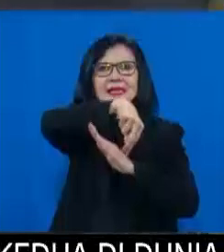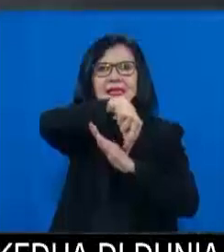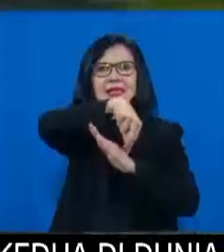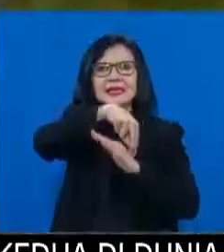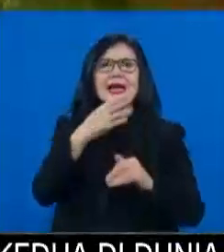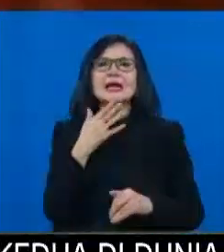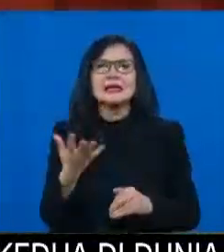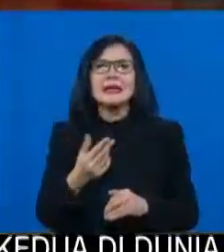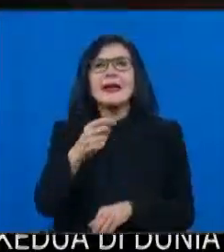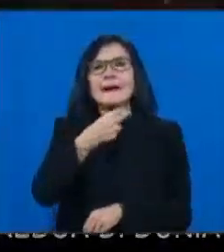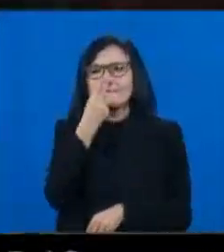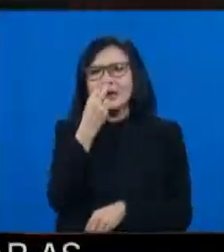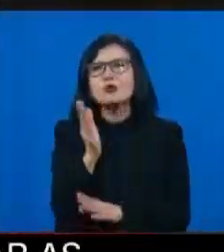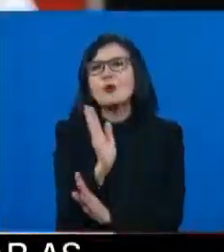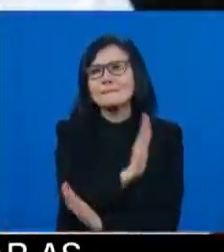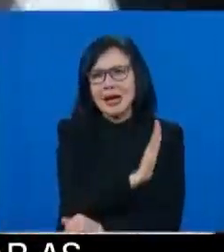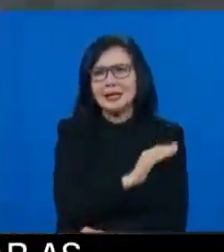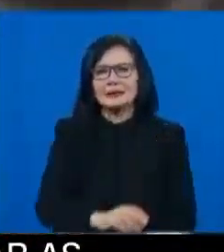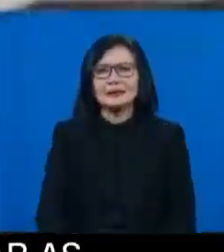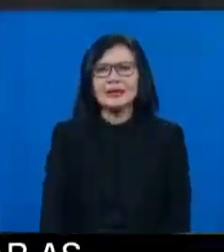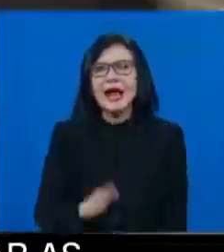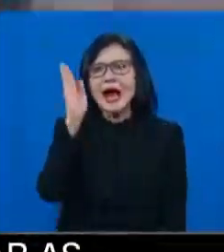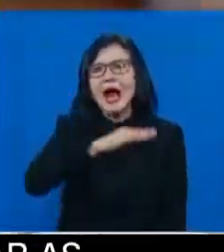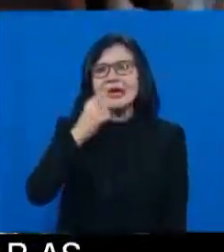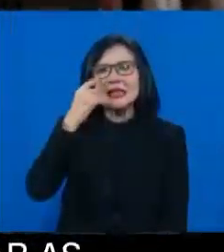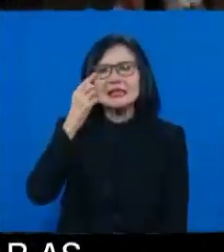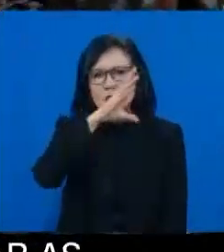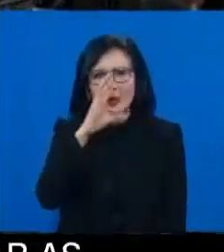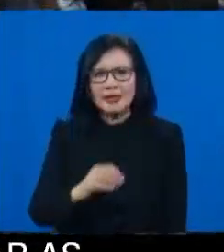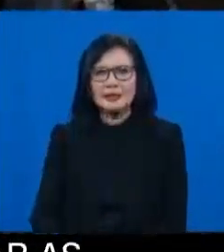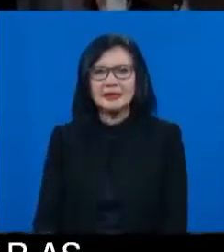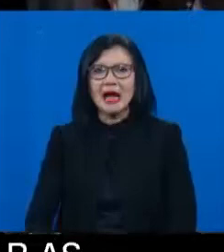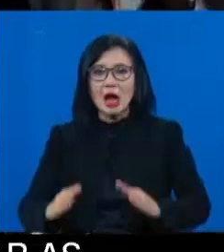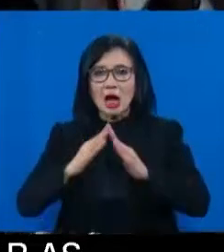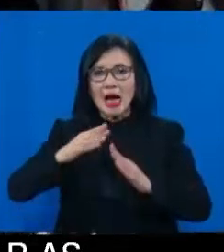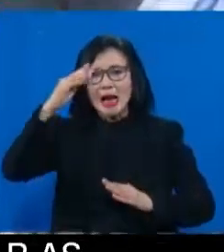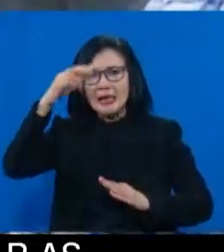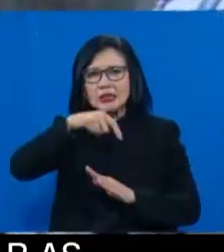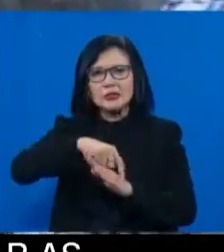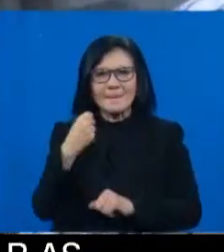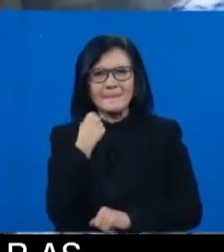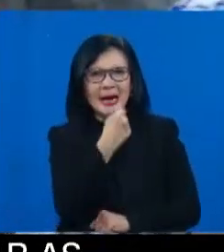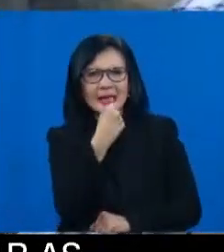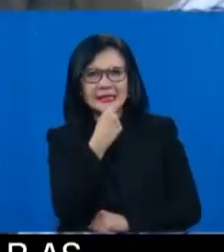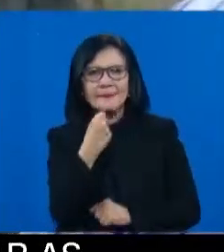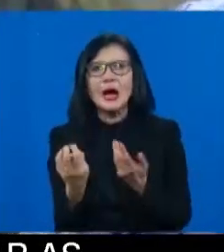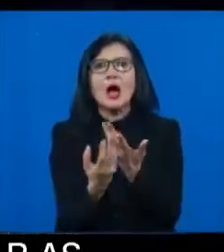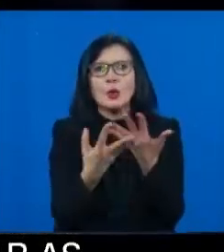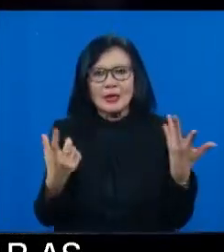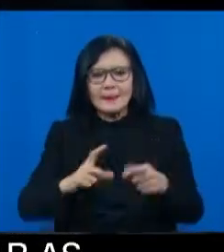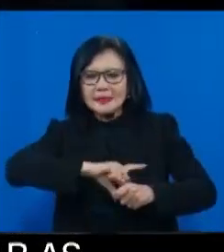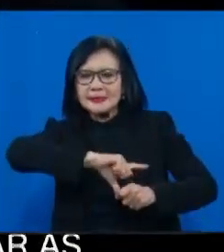Kecamatan Padalarang, Bandung Barat, Jawa Barat pada Selasa sore. AS diketahui sebelumnya mengancam warga menggunakan senjata